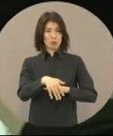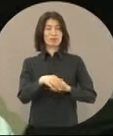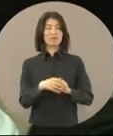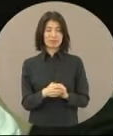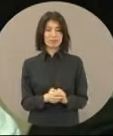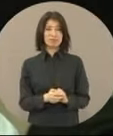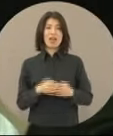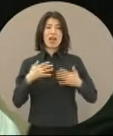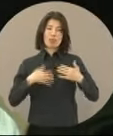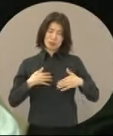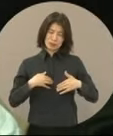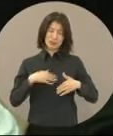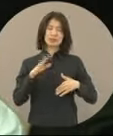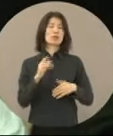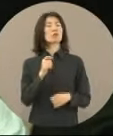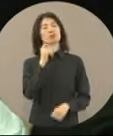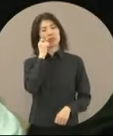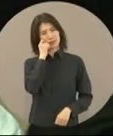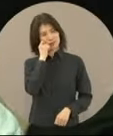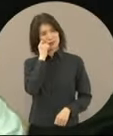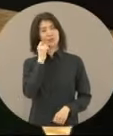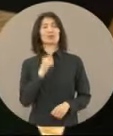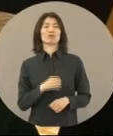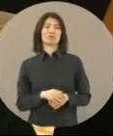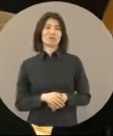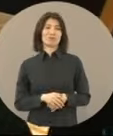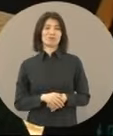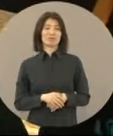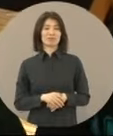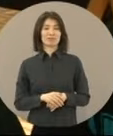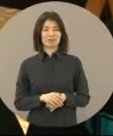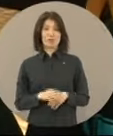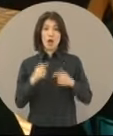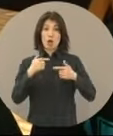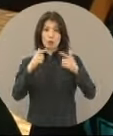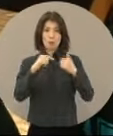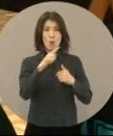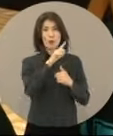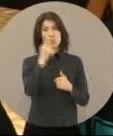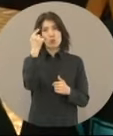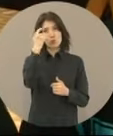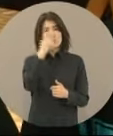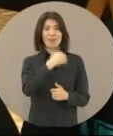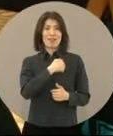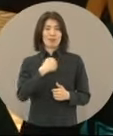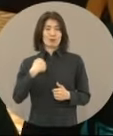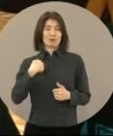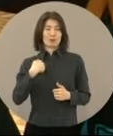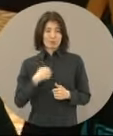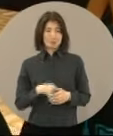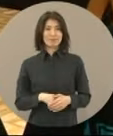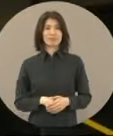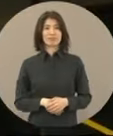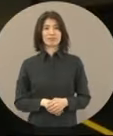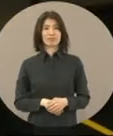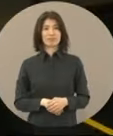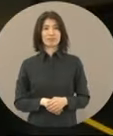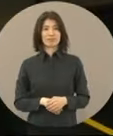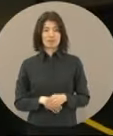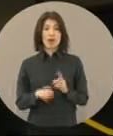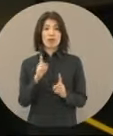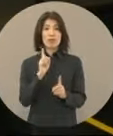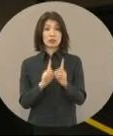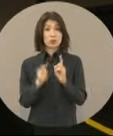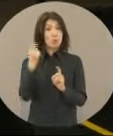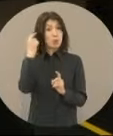楽しいけど難しい時もあるし、 いつもいろいろ学べるので結構楽しいです。太